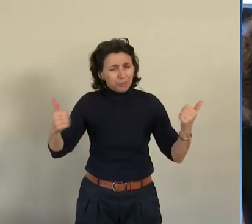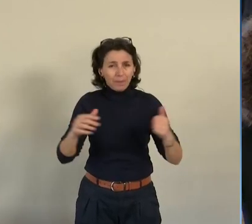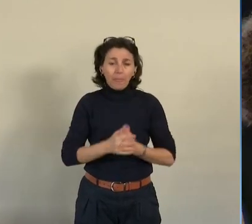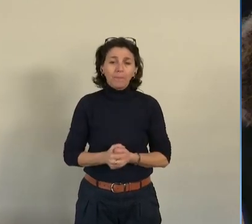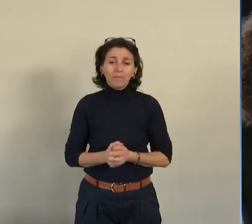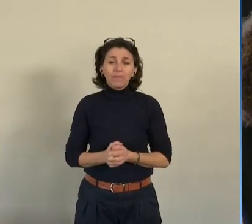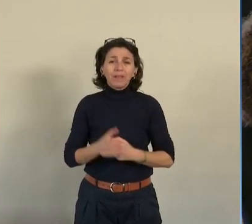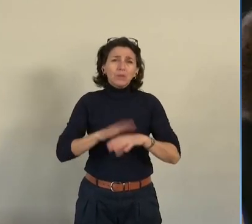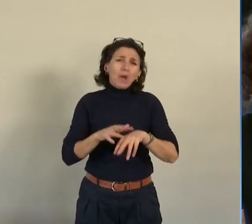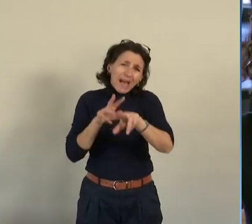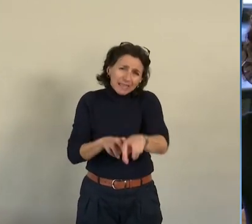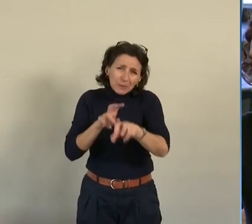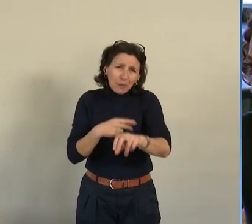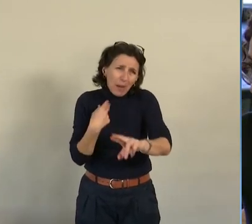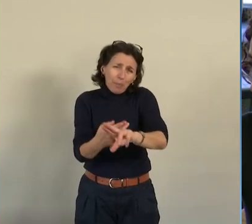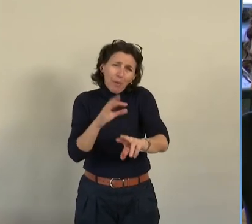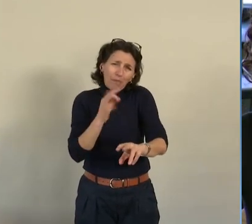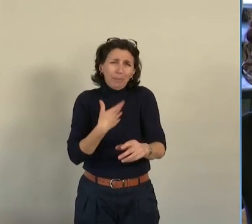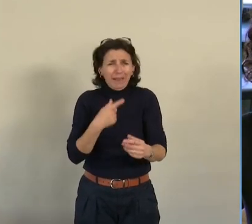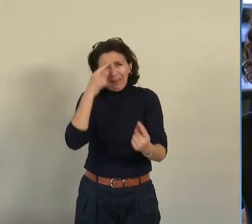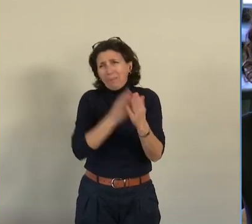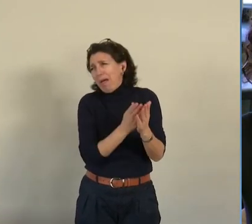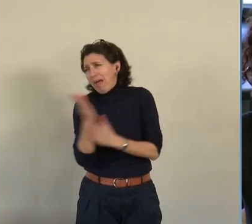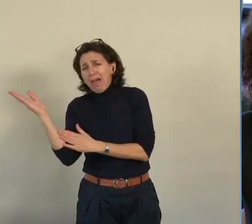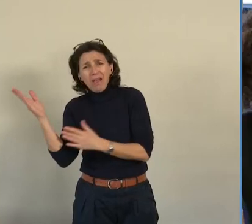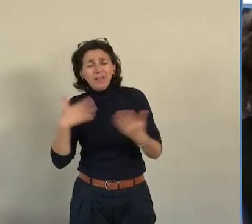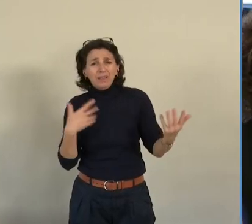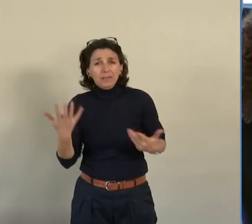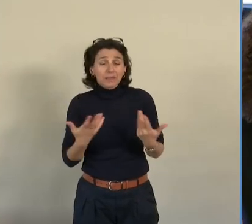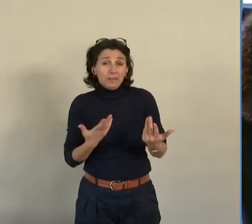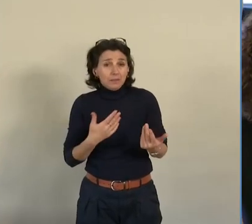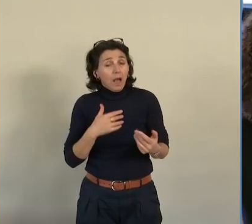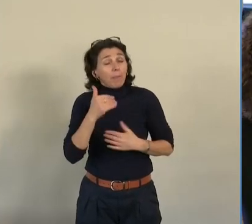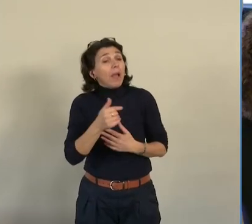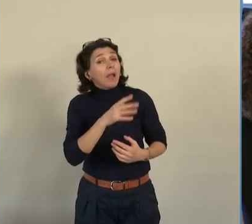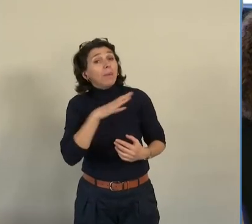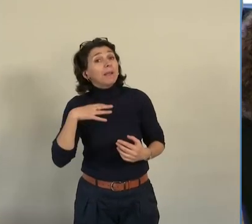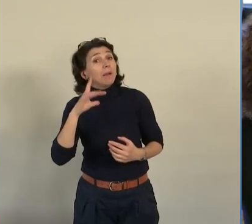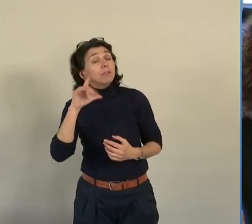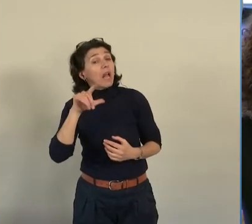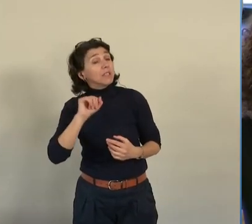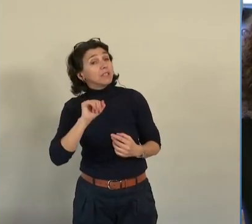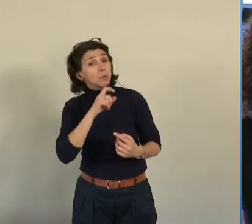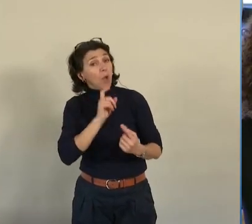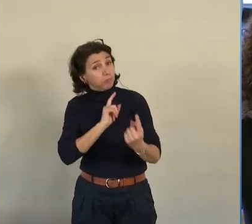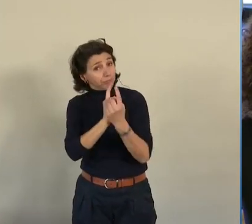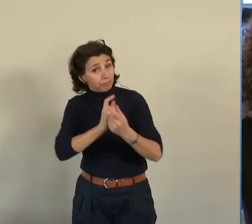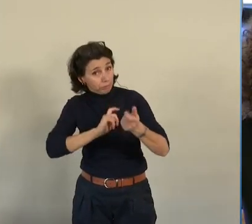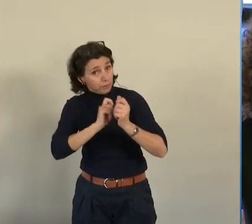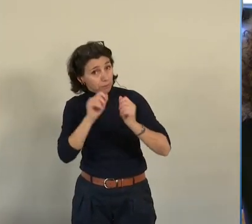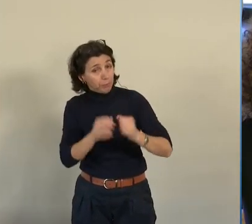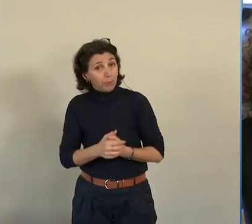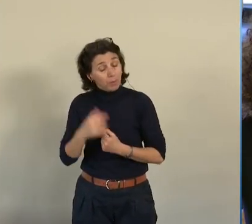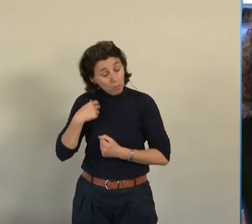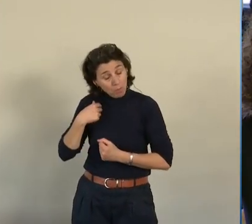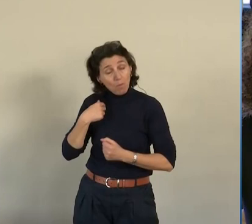l'agriculture mais c'est un autre sujet en fait c'est vraiment un autre sujet donc on va pas partir dedans mais jeéchangerai volontiers madame Chalas avec vous sur ce sujet-l j'ai bien lu